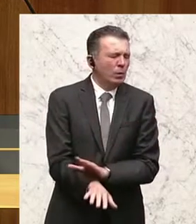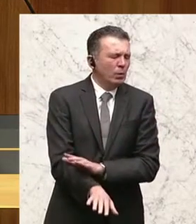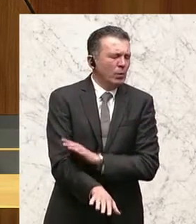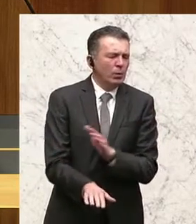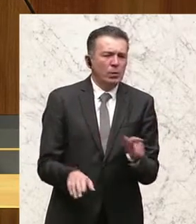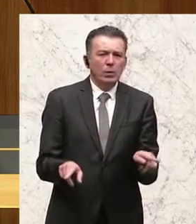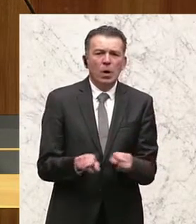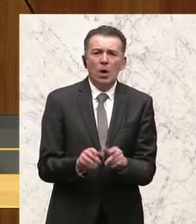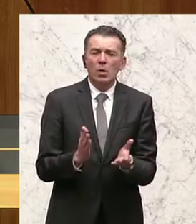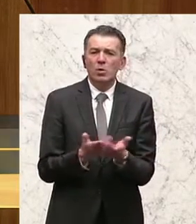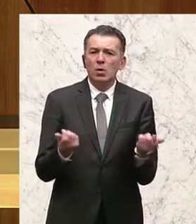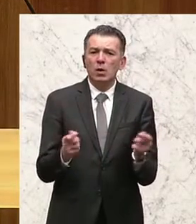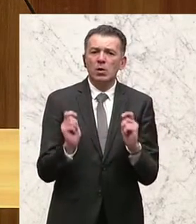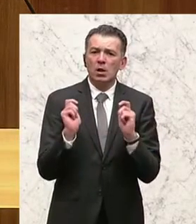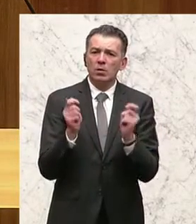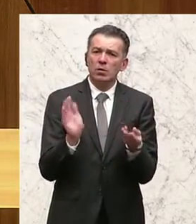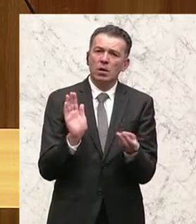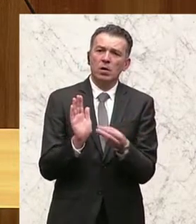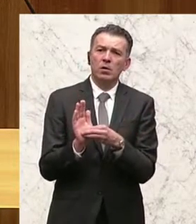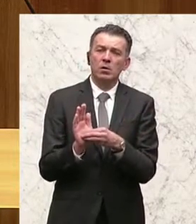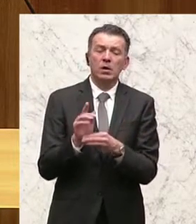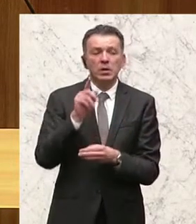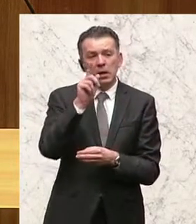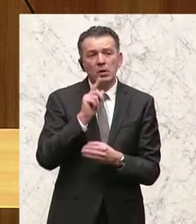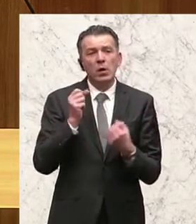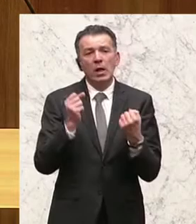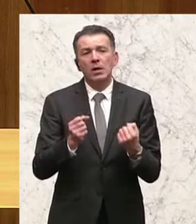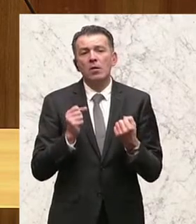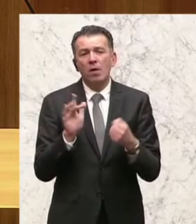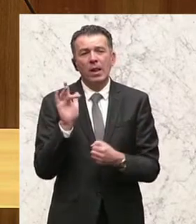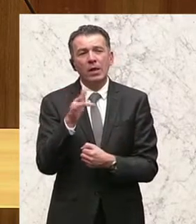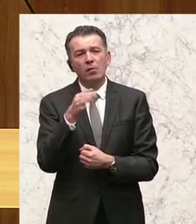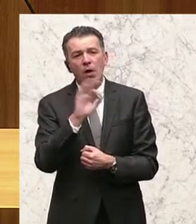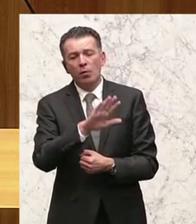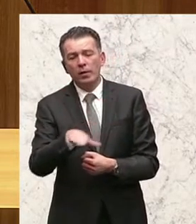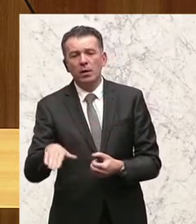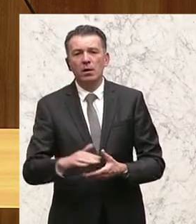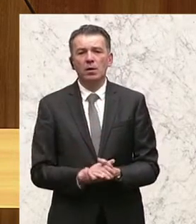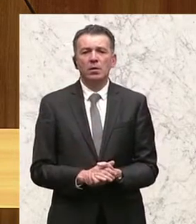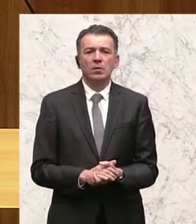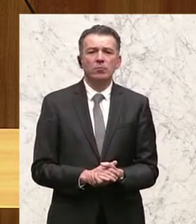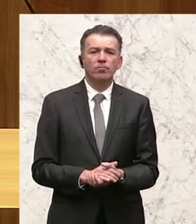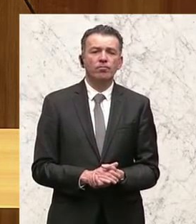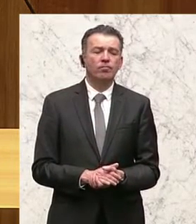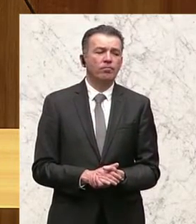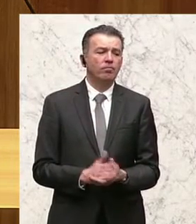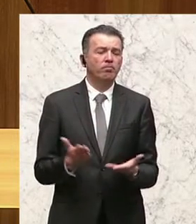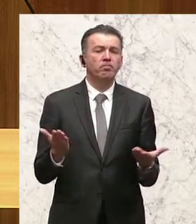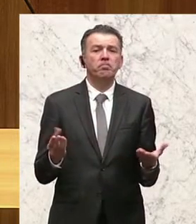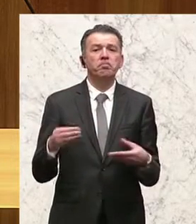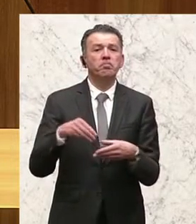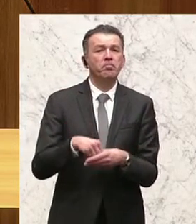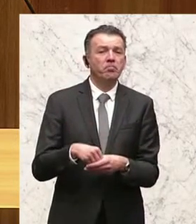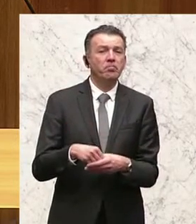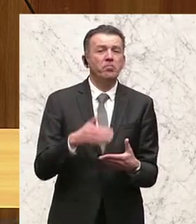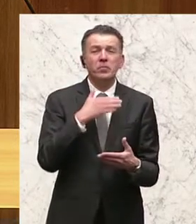Und wie auch schon im Entschließungsantrag erwähnt, ist sexuelle Gewalt gegen Frauen und Kinder ein Bestandteil der Kriegsführung